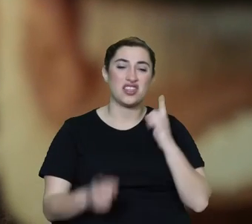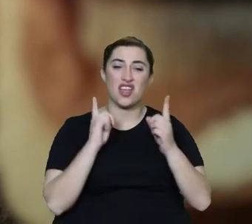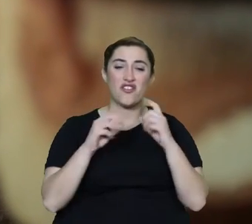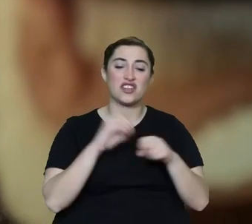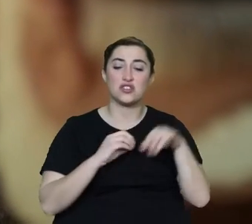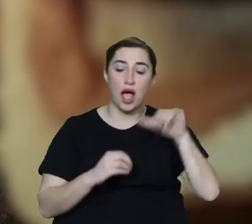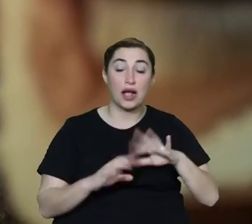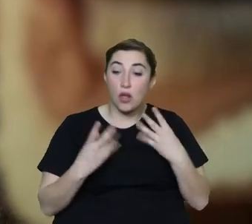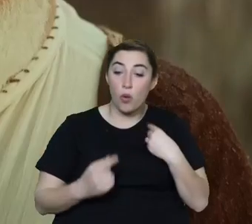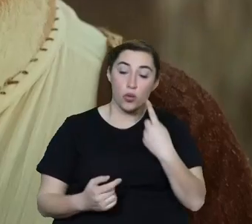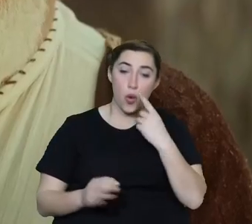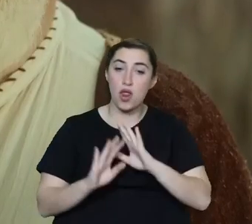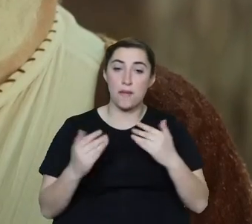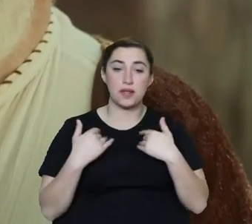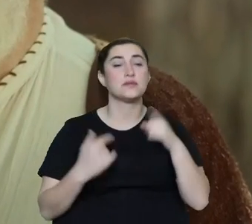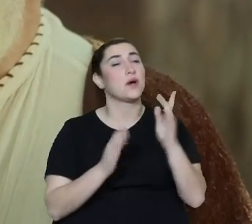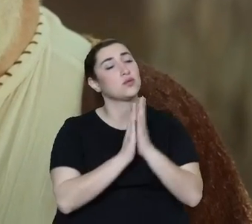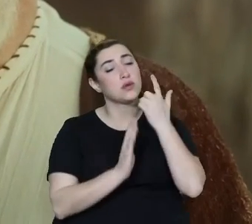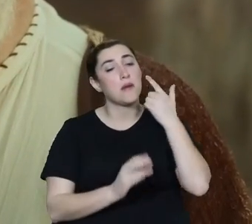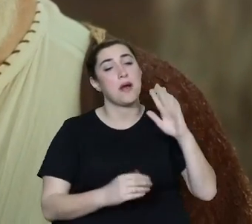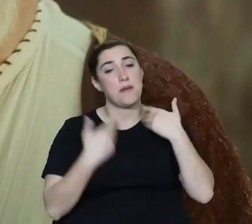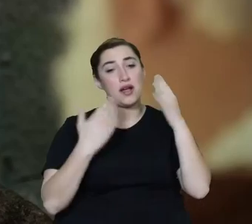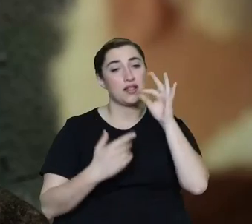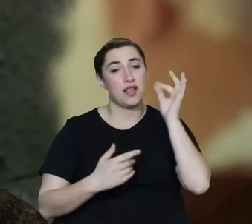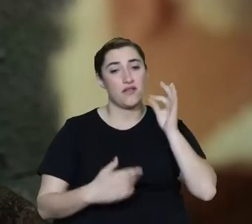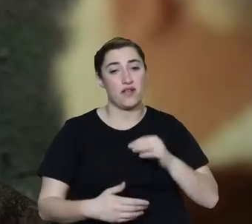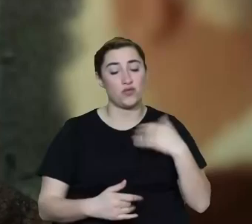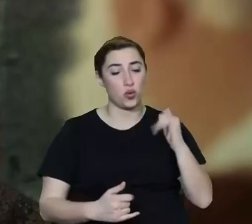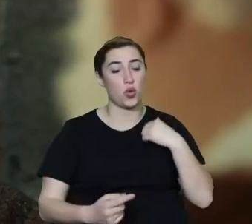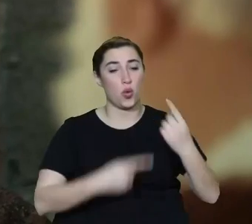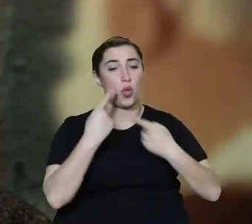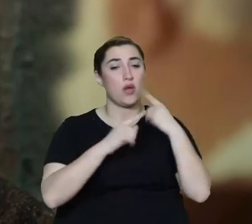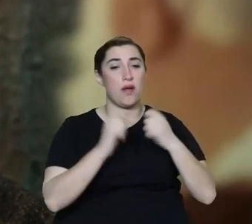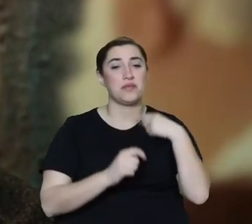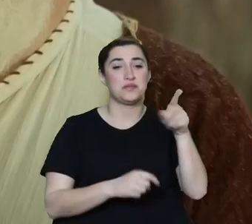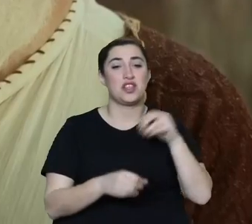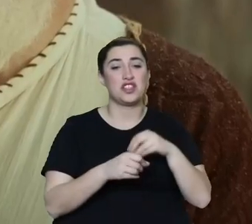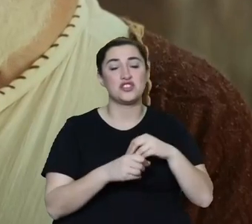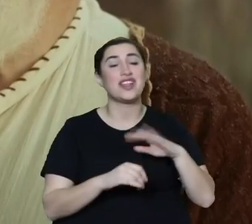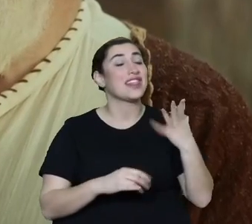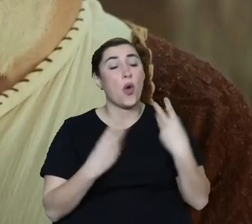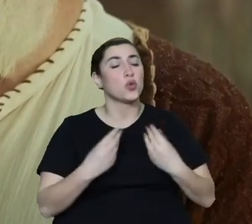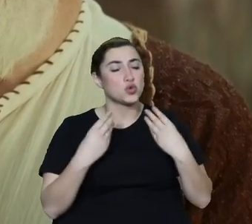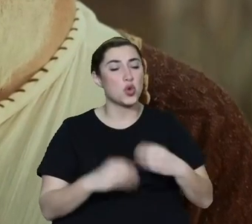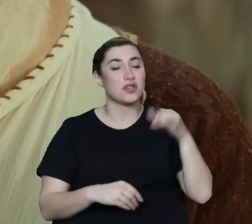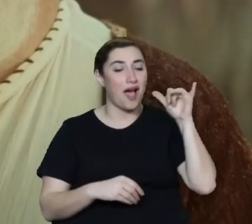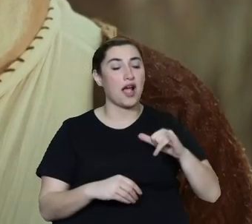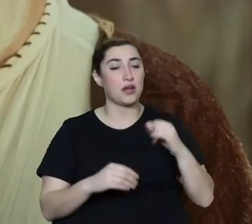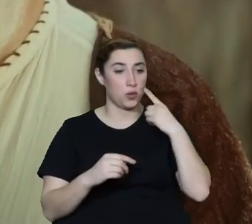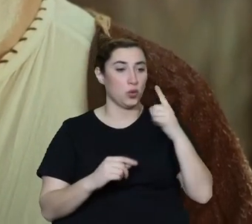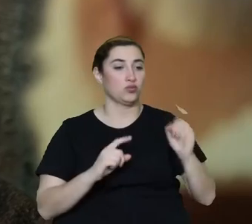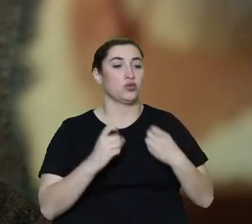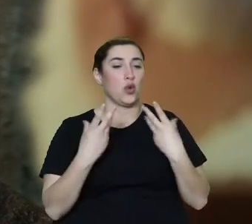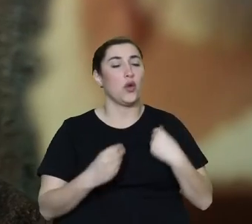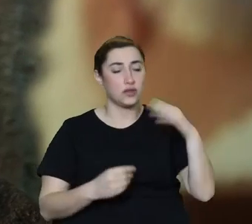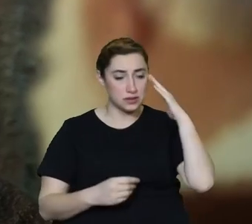Davanı adaletle göremedim. Sen kusuruma bakma Kadı Efendi. Kötü sözler söyledim sana. Er ya da geç adalet tecelli etti